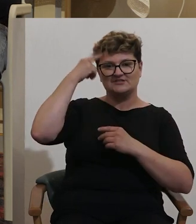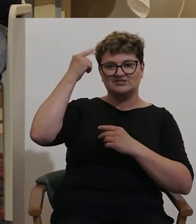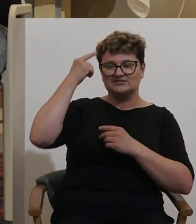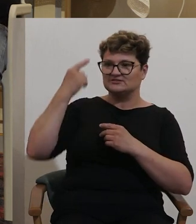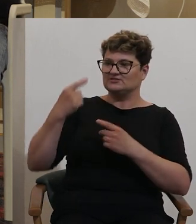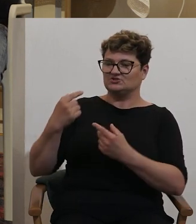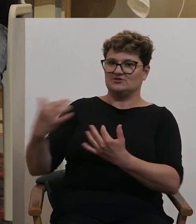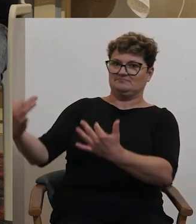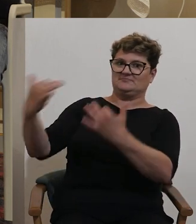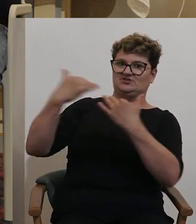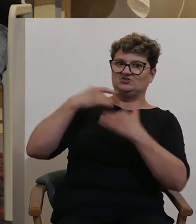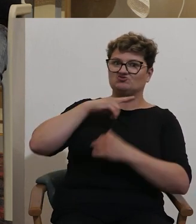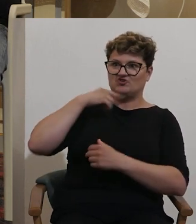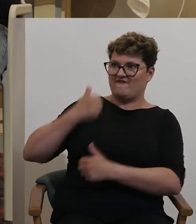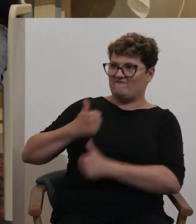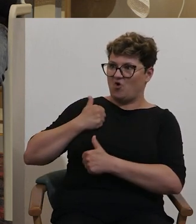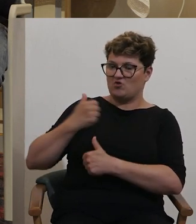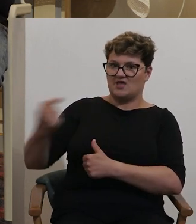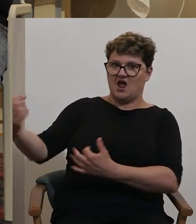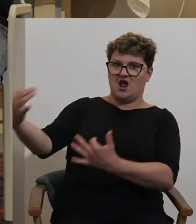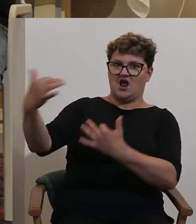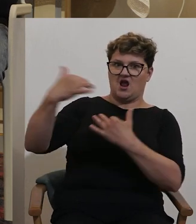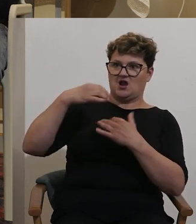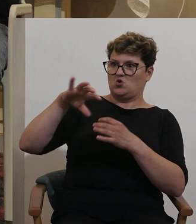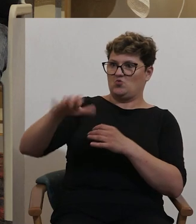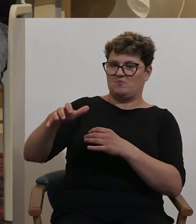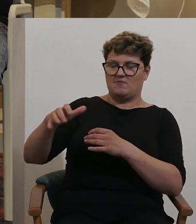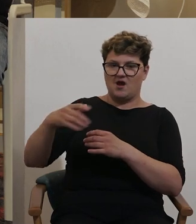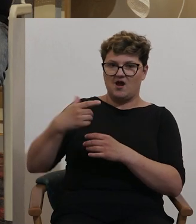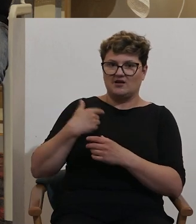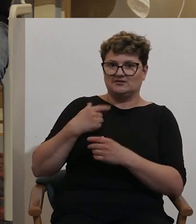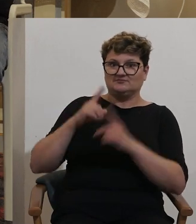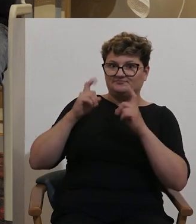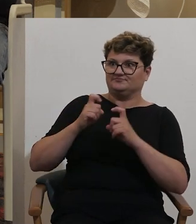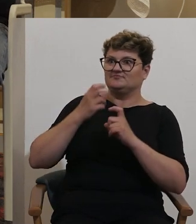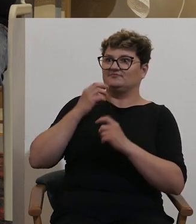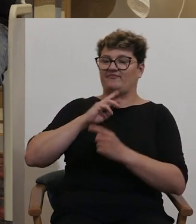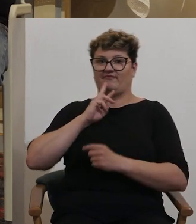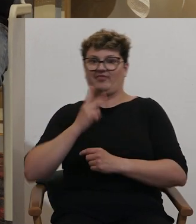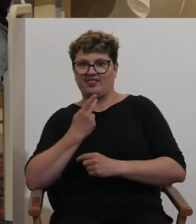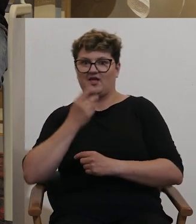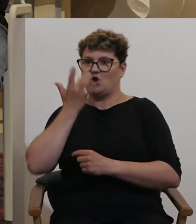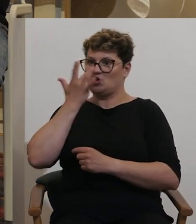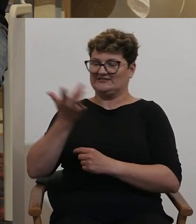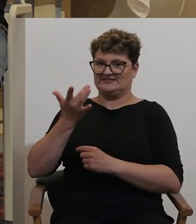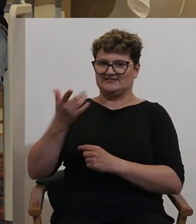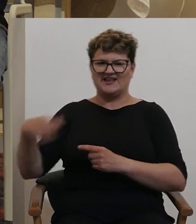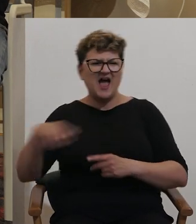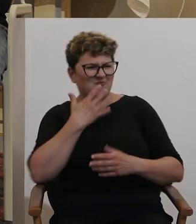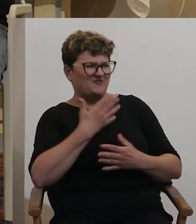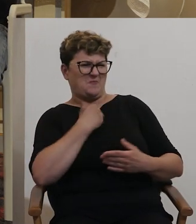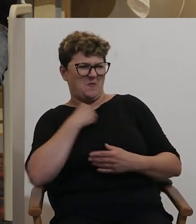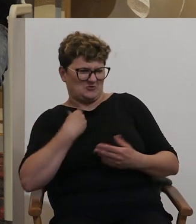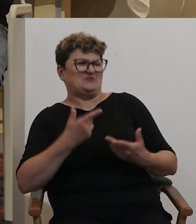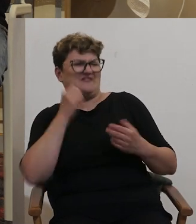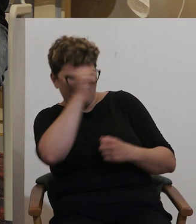przyszedł oddział Armii Czerwonej i oni zaczęli mówić do tych żołnierzy po rosyjsku. A ci żołnierze, no nie wygłupiajcie się,